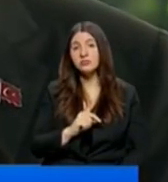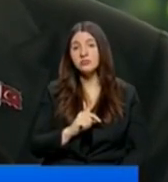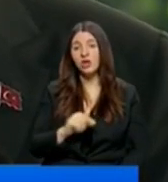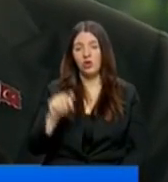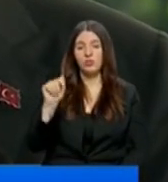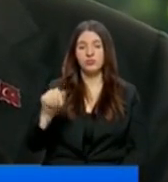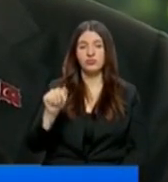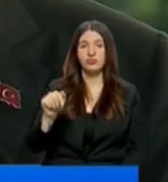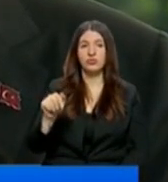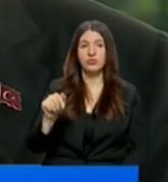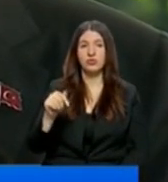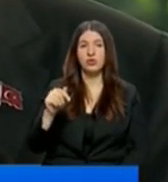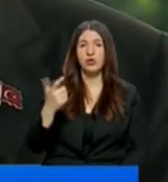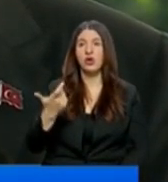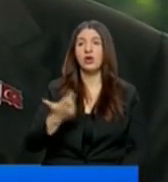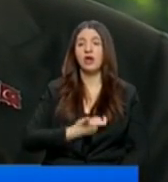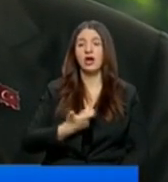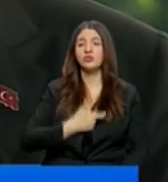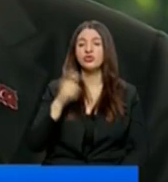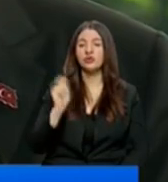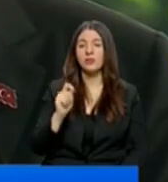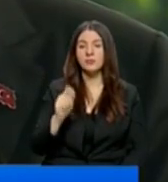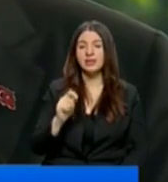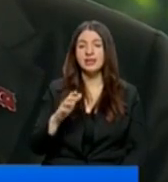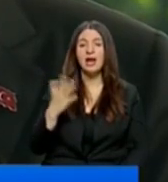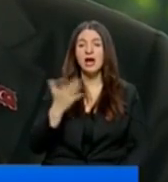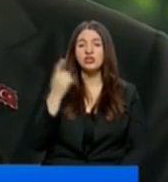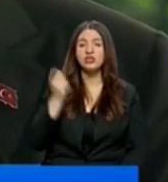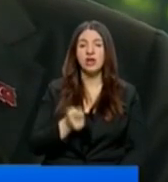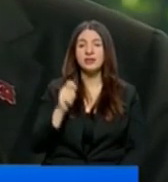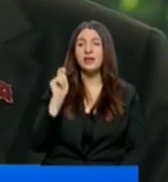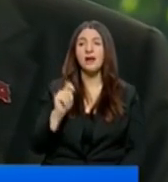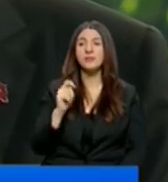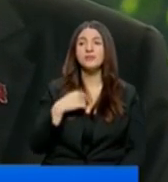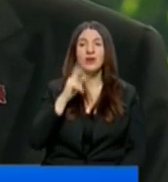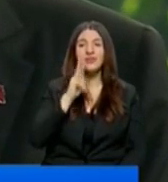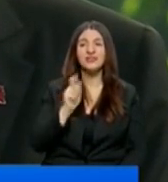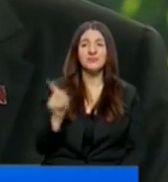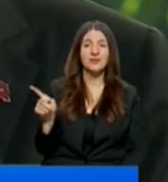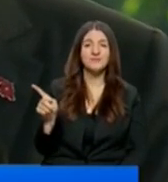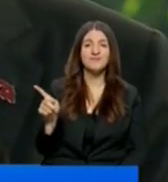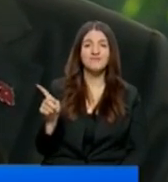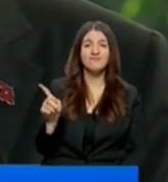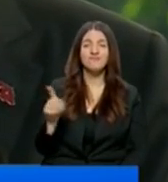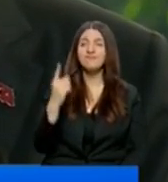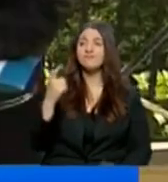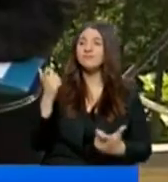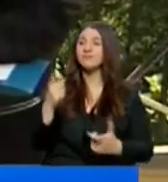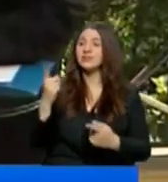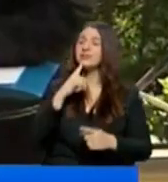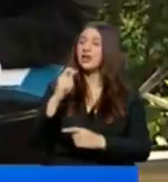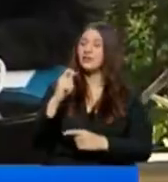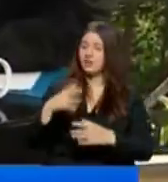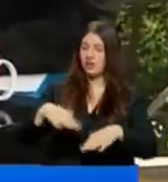Şimdi bu yasa yapmanın hangi koşullarda gerçekleştiğini bize gösteriyor. Bir yerlerden bir